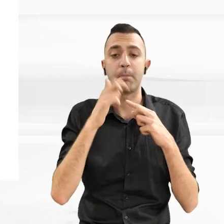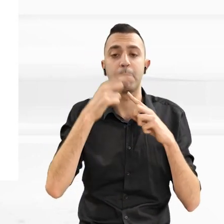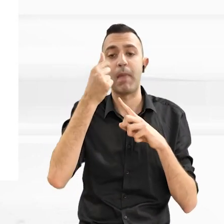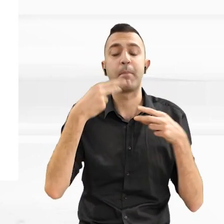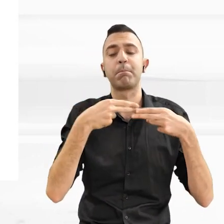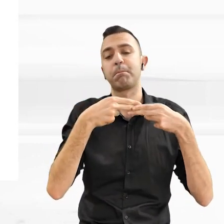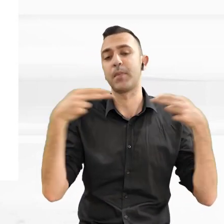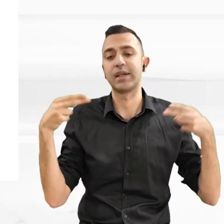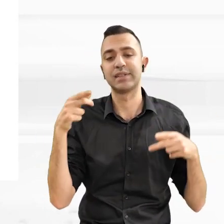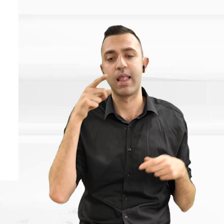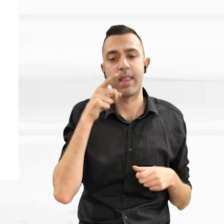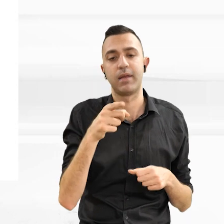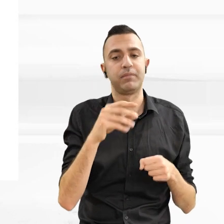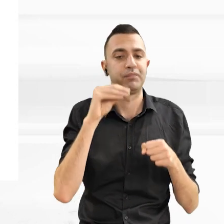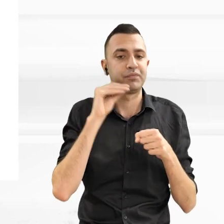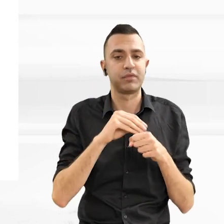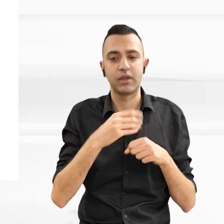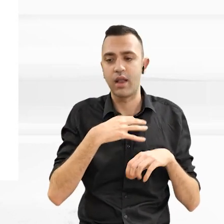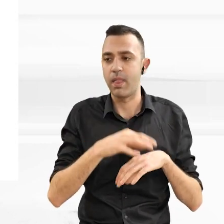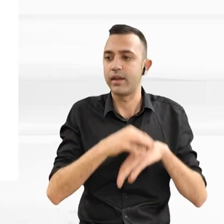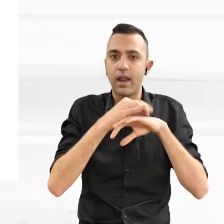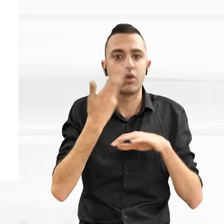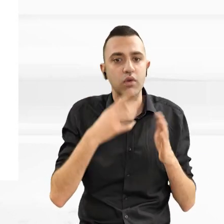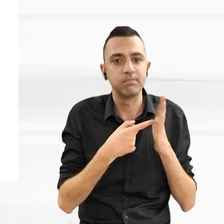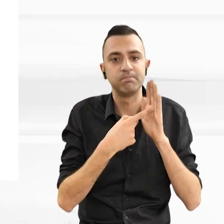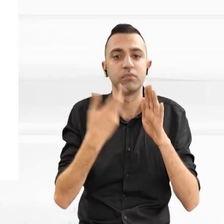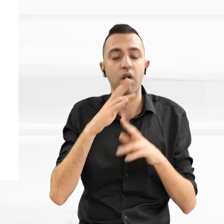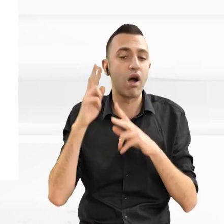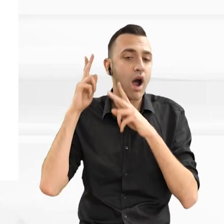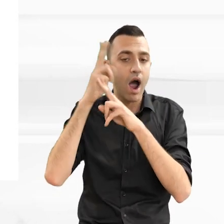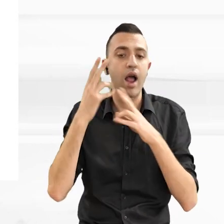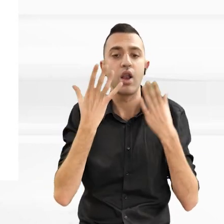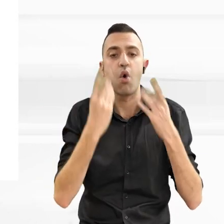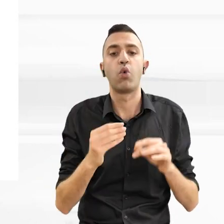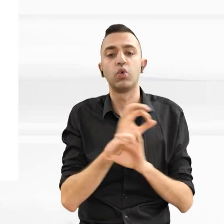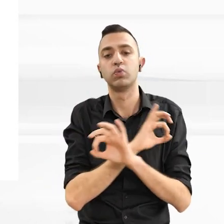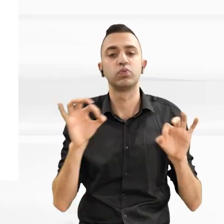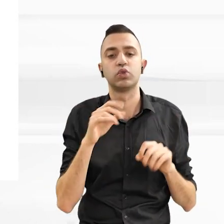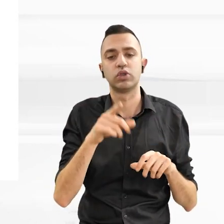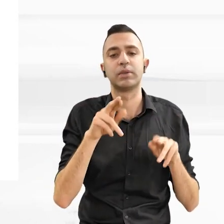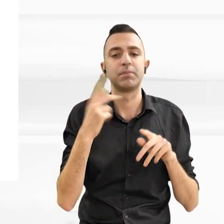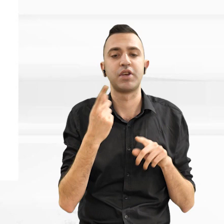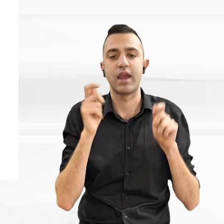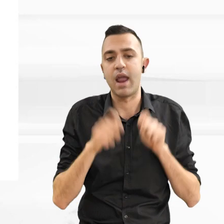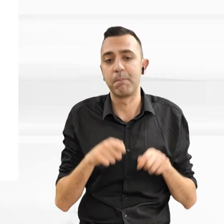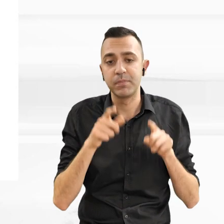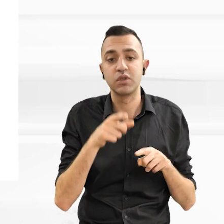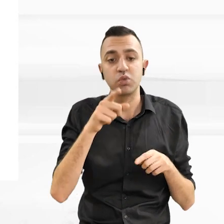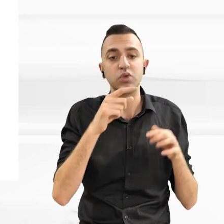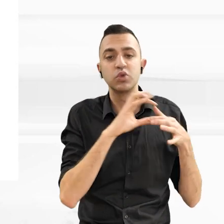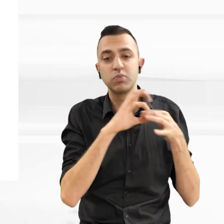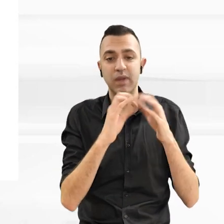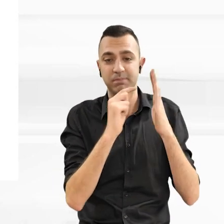soydumu çalışması için kanıtlanamayan şüphe uyandıran hayali anlamında olumsuz bir eleştiri yapılmış arkadaşlar Dolayısıyla